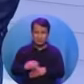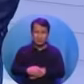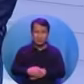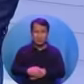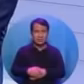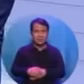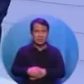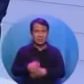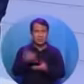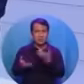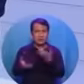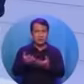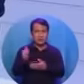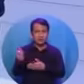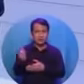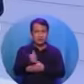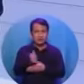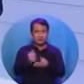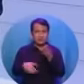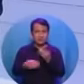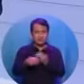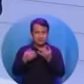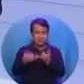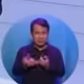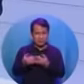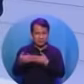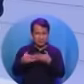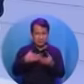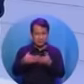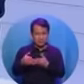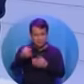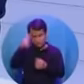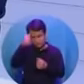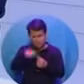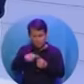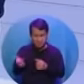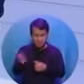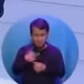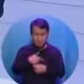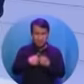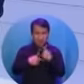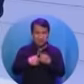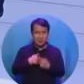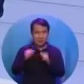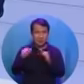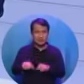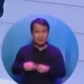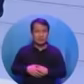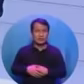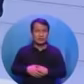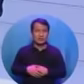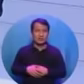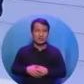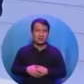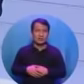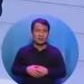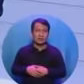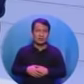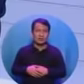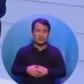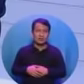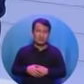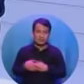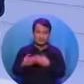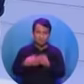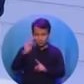Alright. Ma'am, anong pinagkakabalaan nyo ngayon? What a buhay po. Kasi 2 months po. Ano